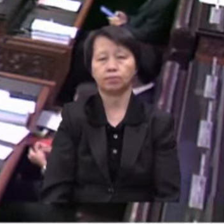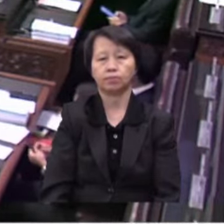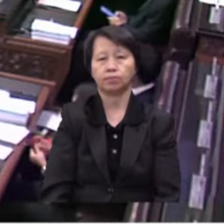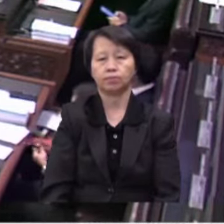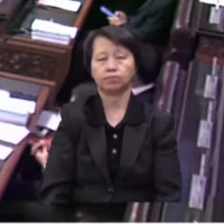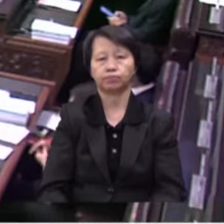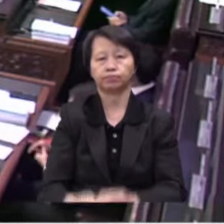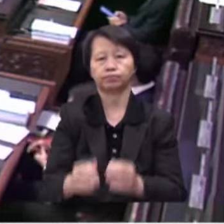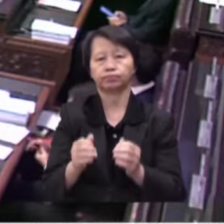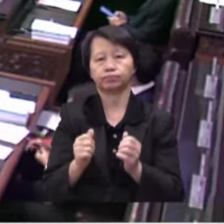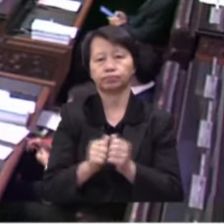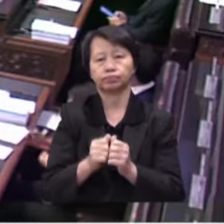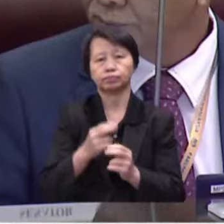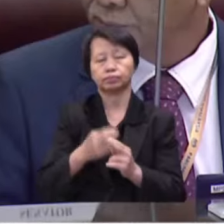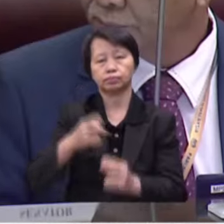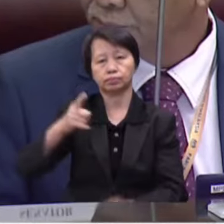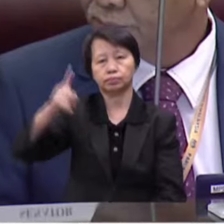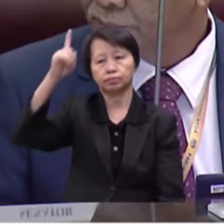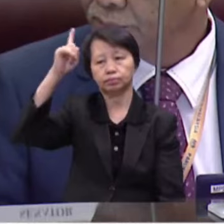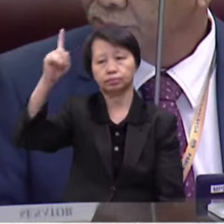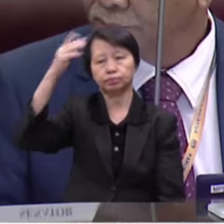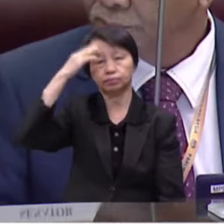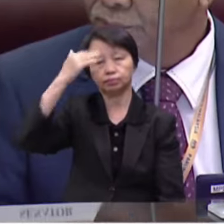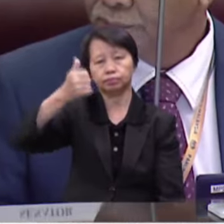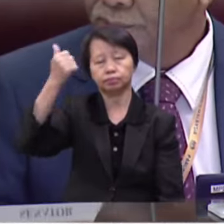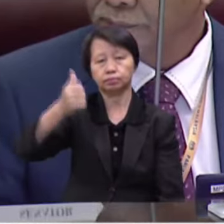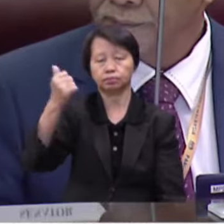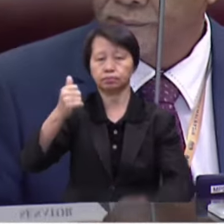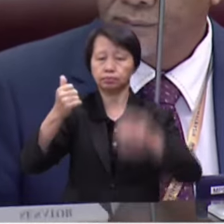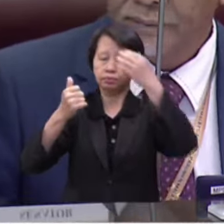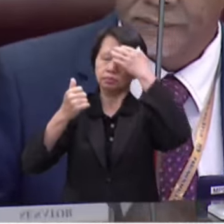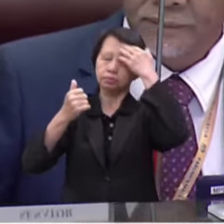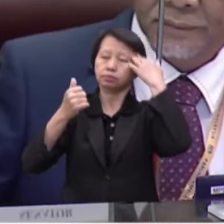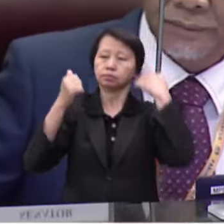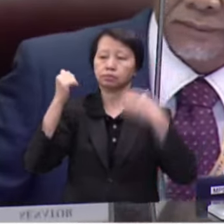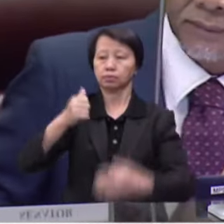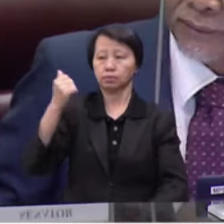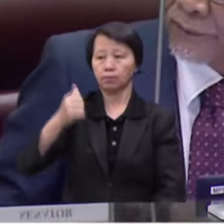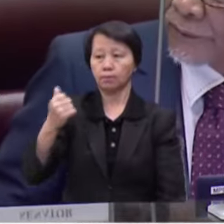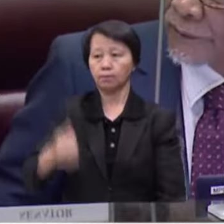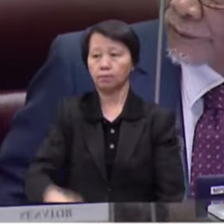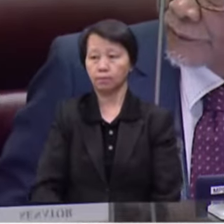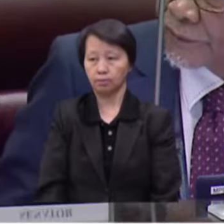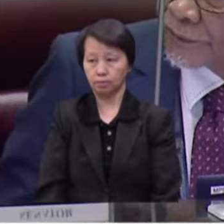bismillahirrahmanirrahim assalamualaikum warahmatullahi wabarakatuh